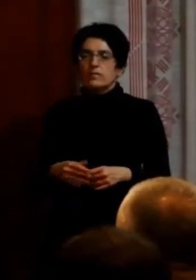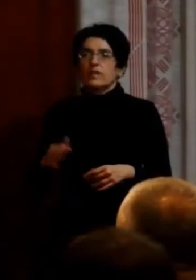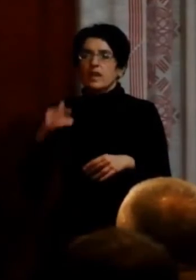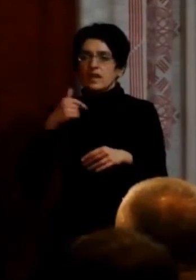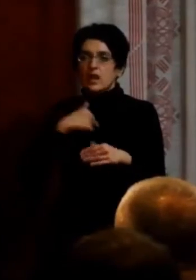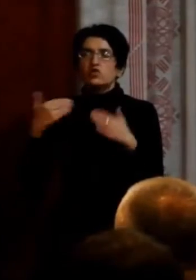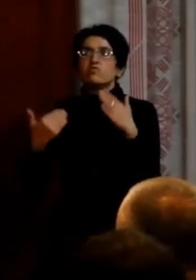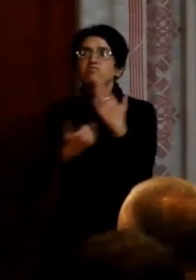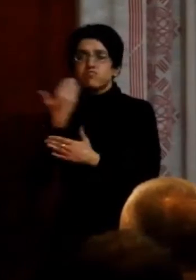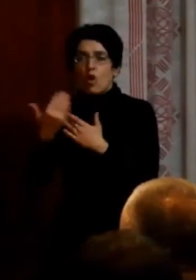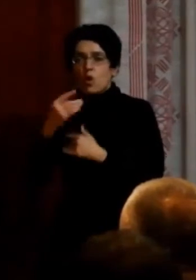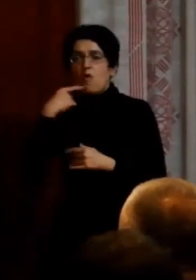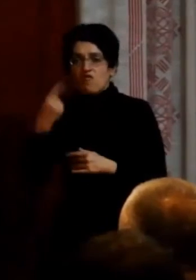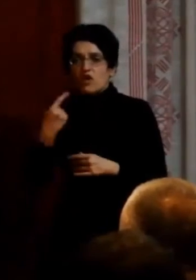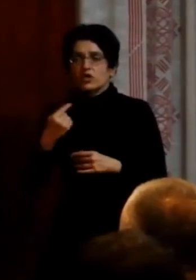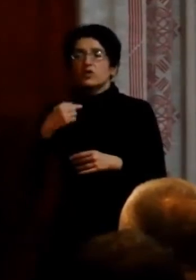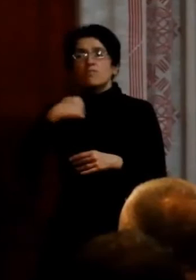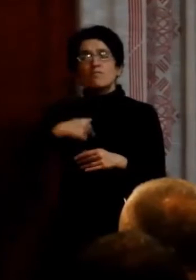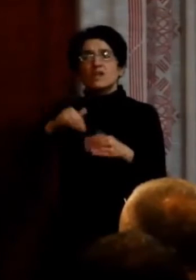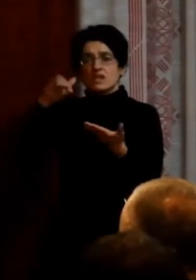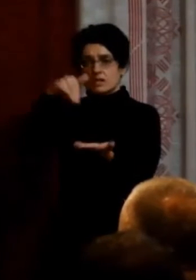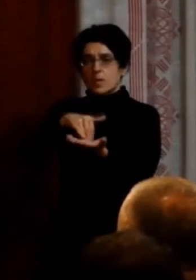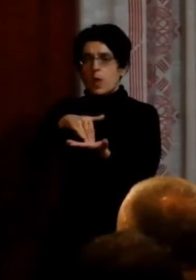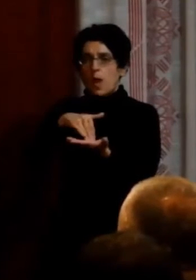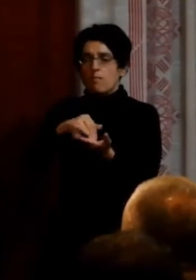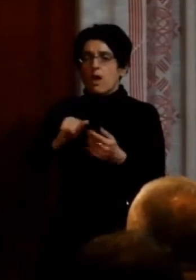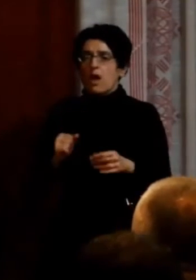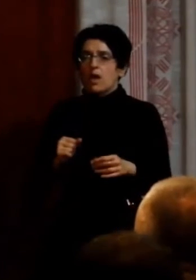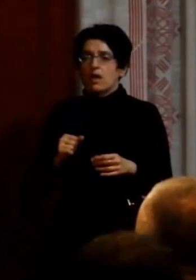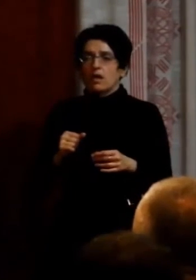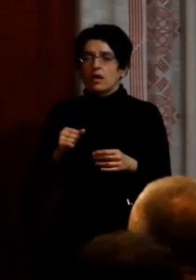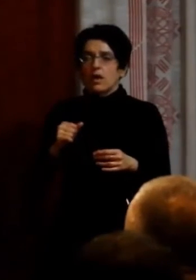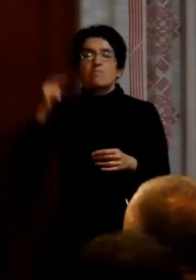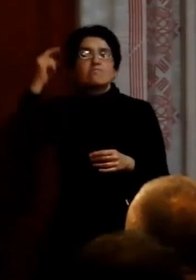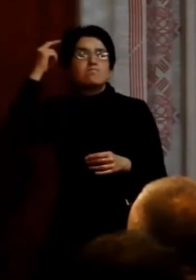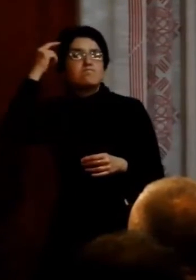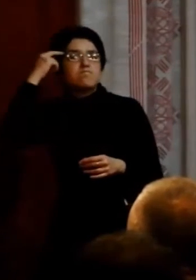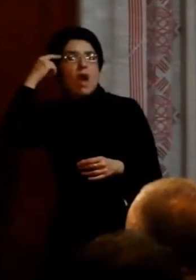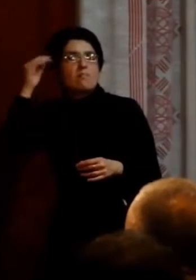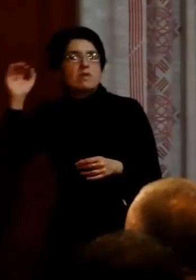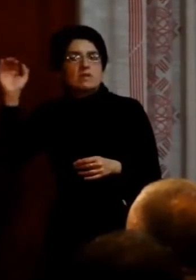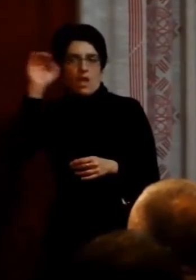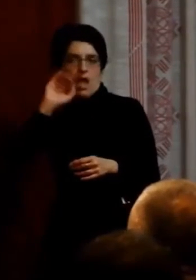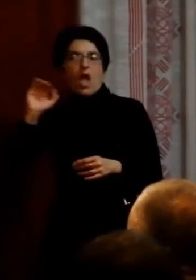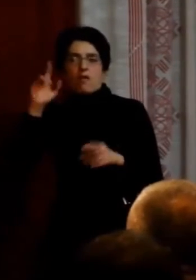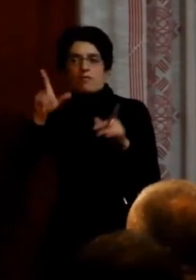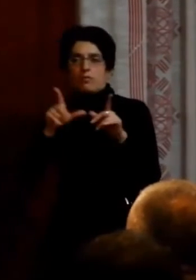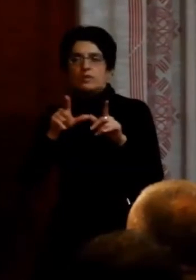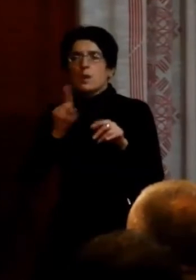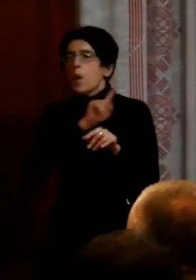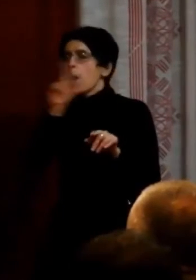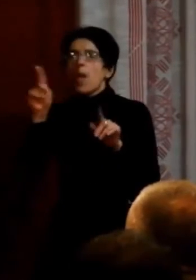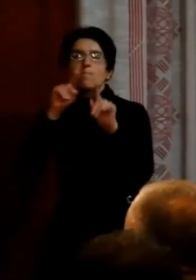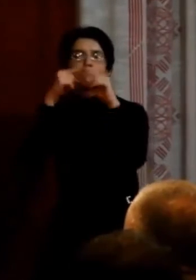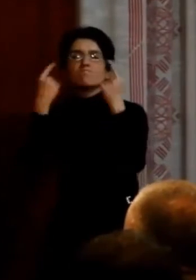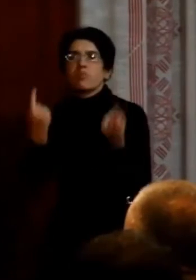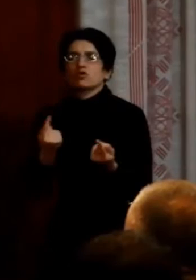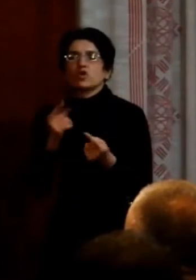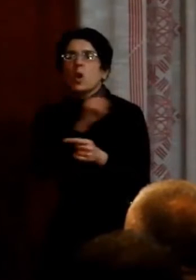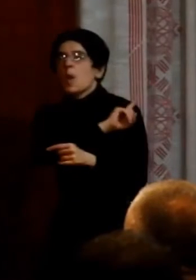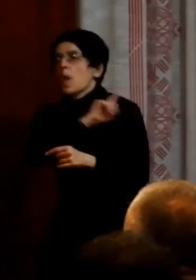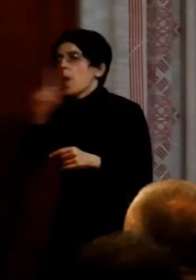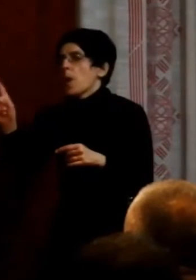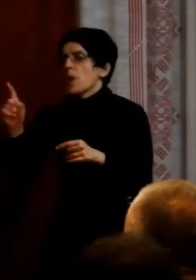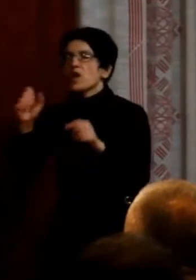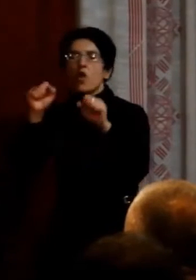Ja ću ponoviti. Mi treba, ljudi, pametna Evropska unija. Ne postoji niko sposobniji od njih. Ja